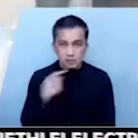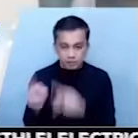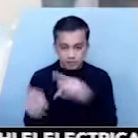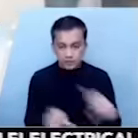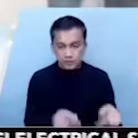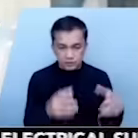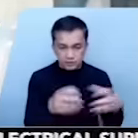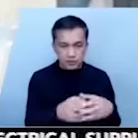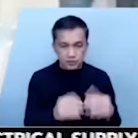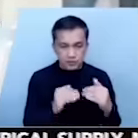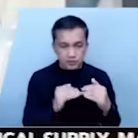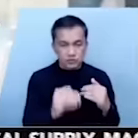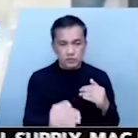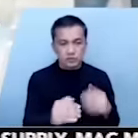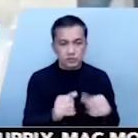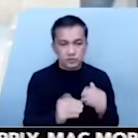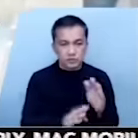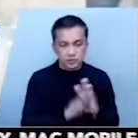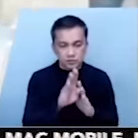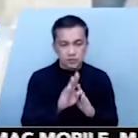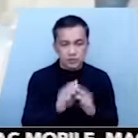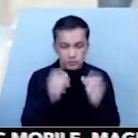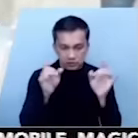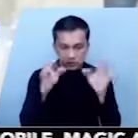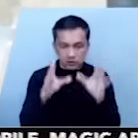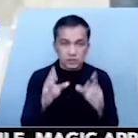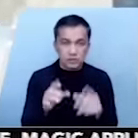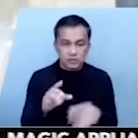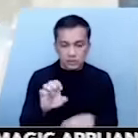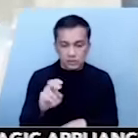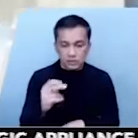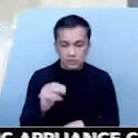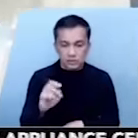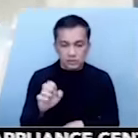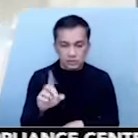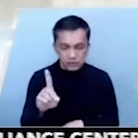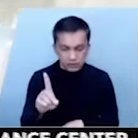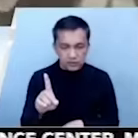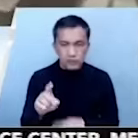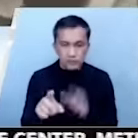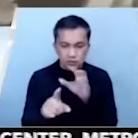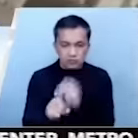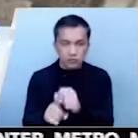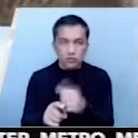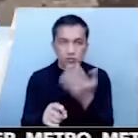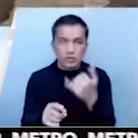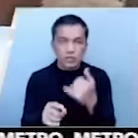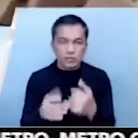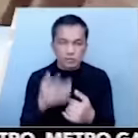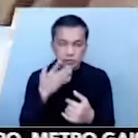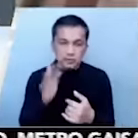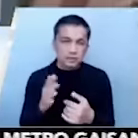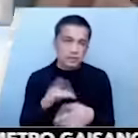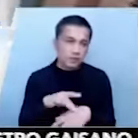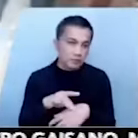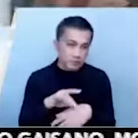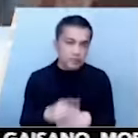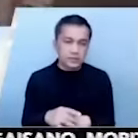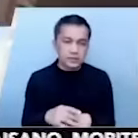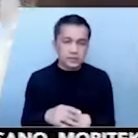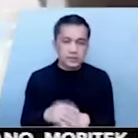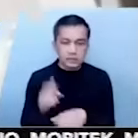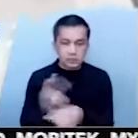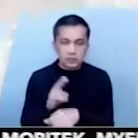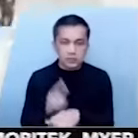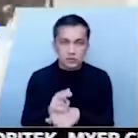Sustainable Development, critically endangered ito at hinuhuli dahil delikasi raw ang karne nito at ginagamit sa